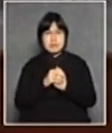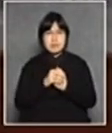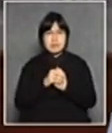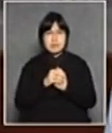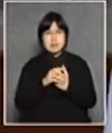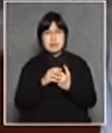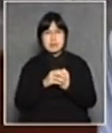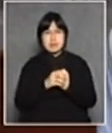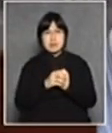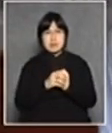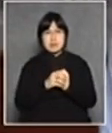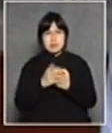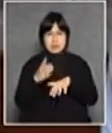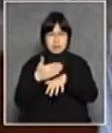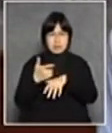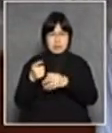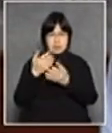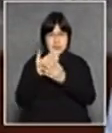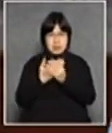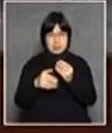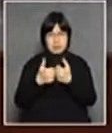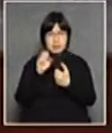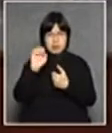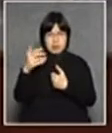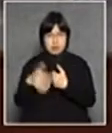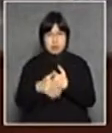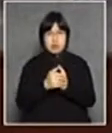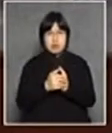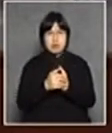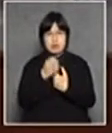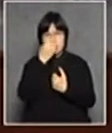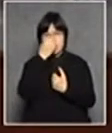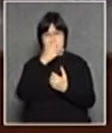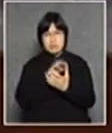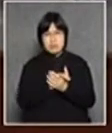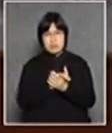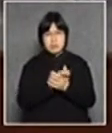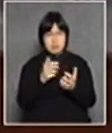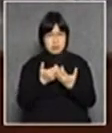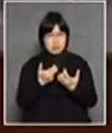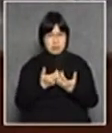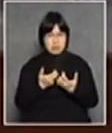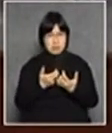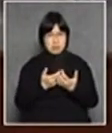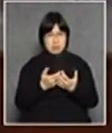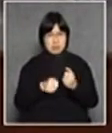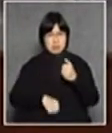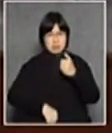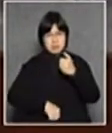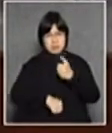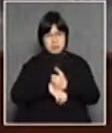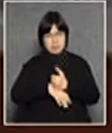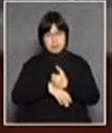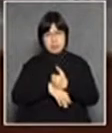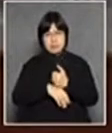首先咧，就係剛才阿葉劉淑儀議員都講過，其實香港嗰個數學嗰個基礎嗰個